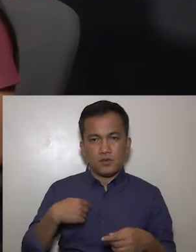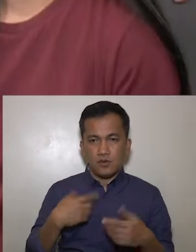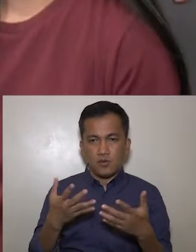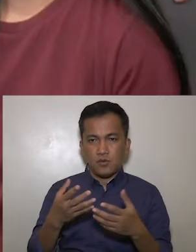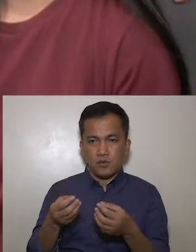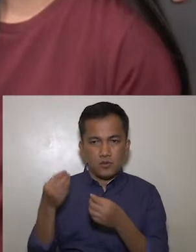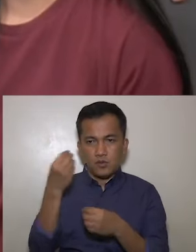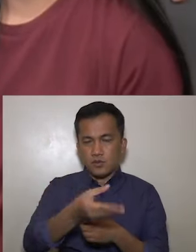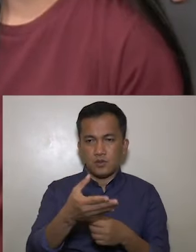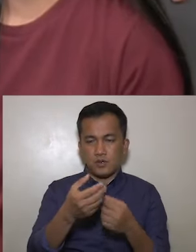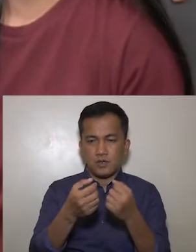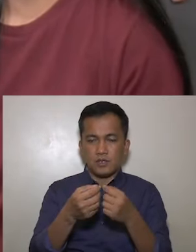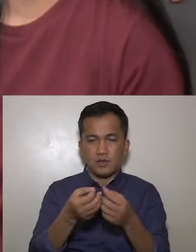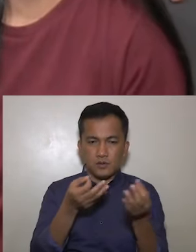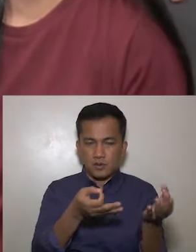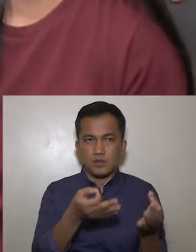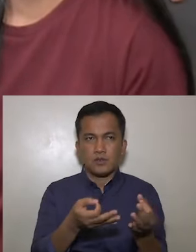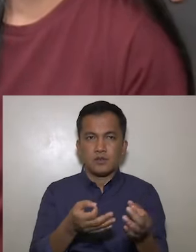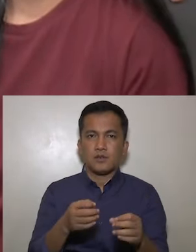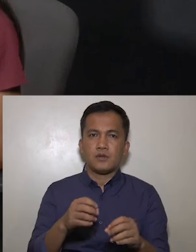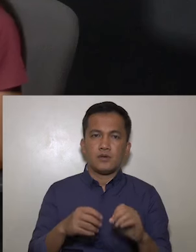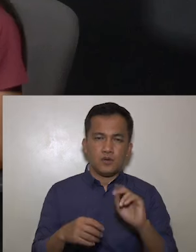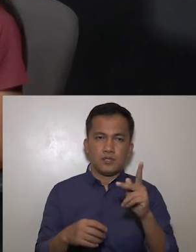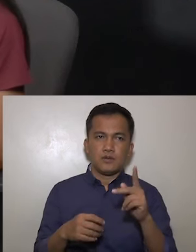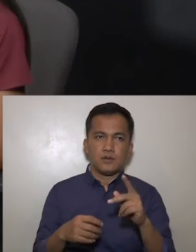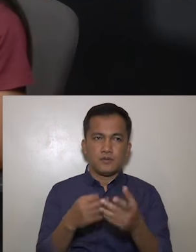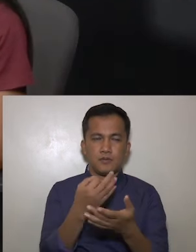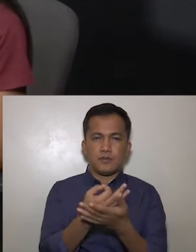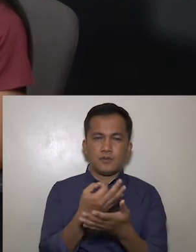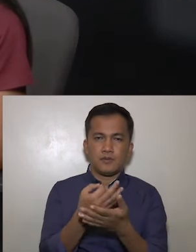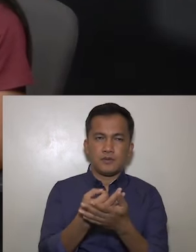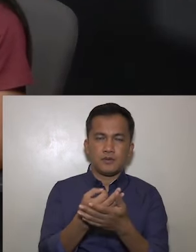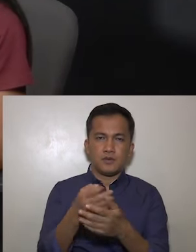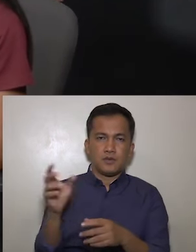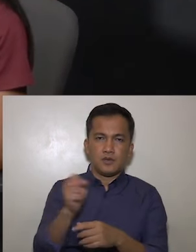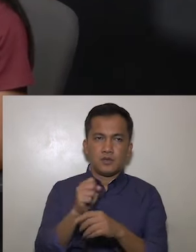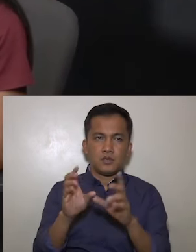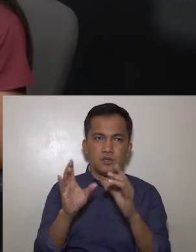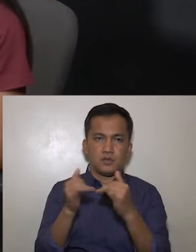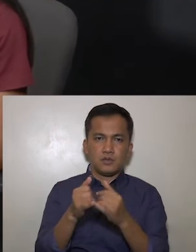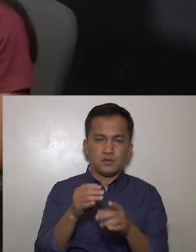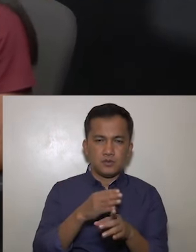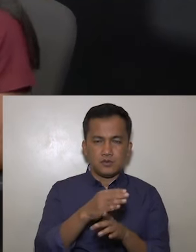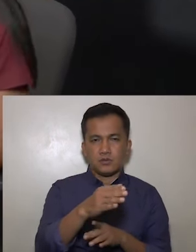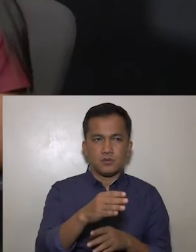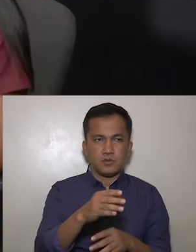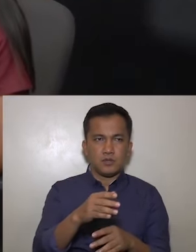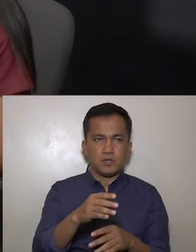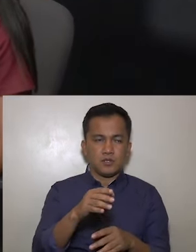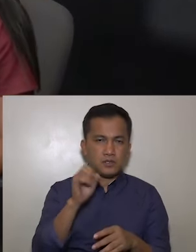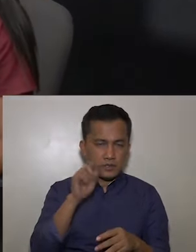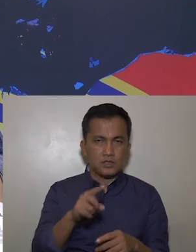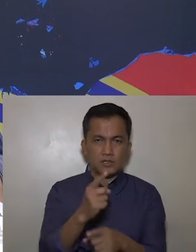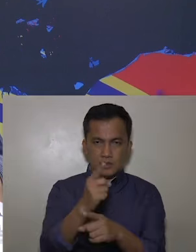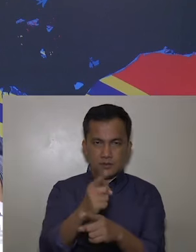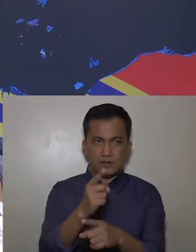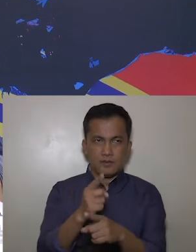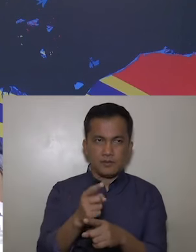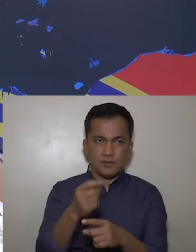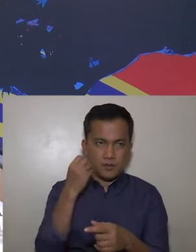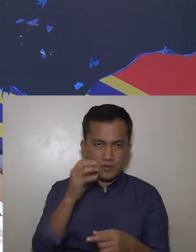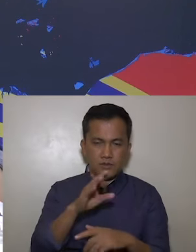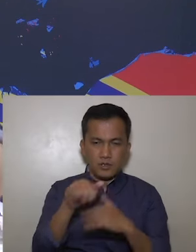ako, wala akong mabigyan na suspense sa kanila. Okay lang po sa amin, pero yung pera po naman kukuha niya sa company niya. Diretso po sa mga kapatid ko. Tama